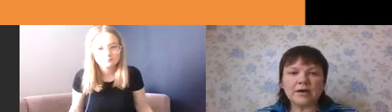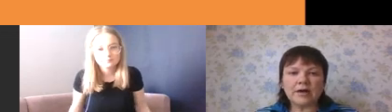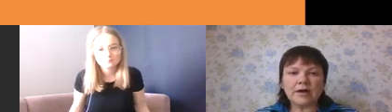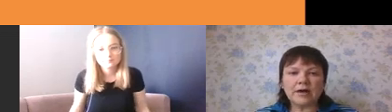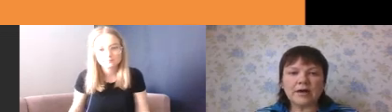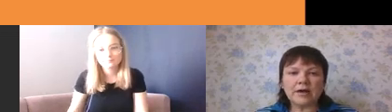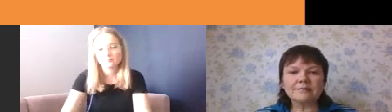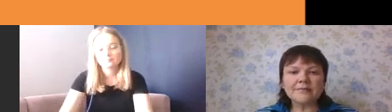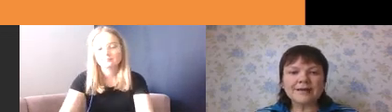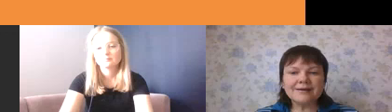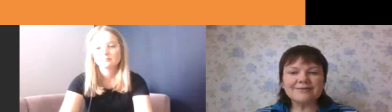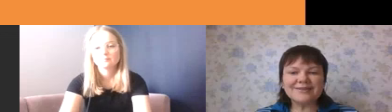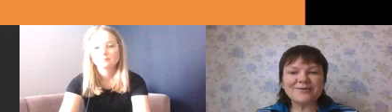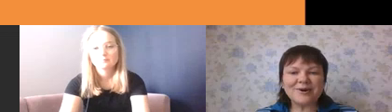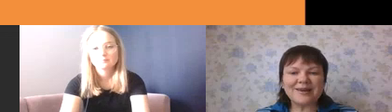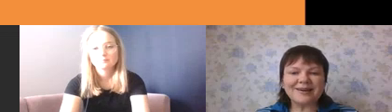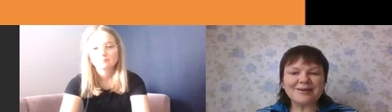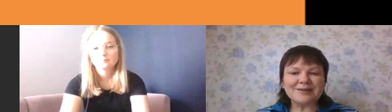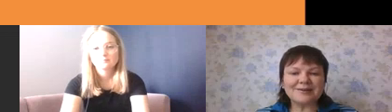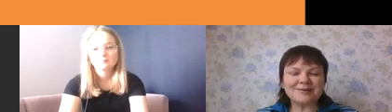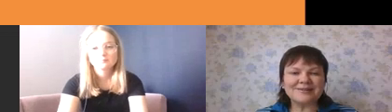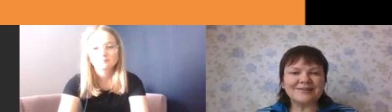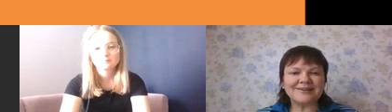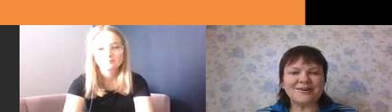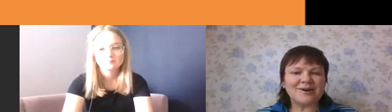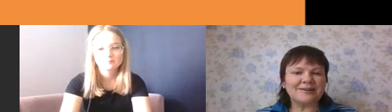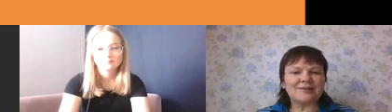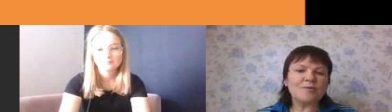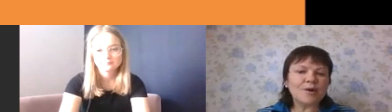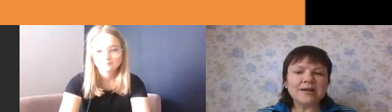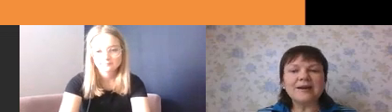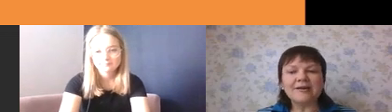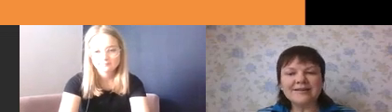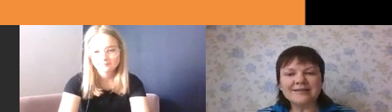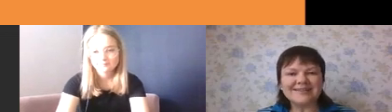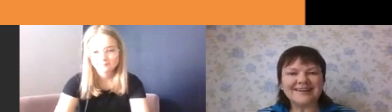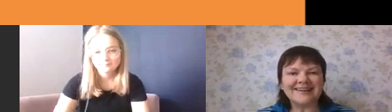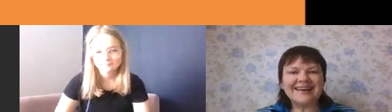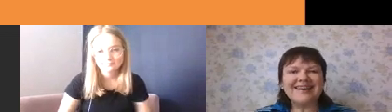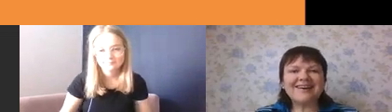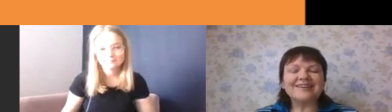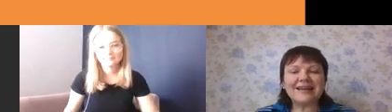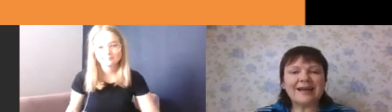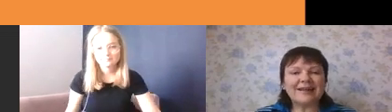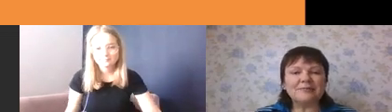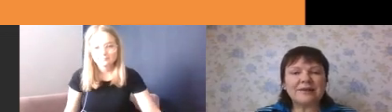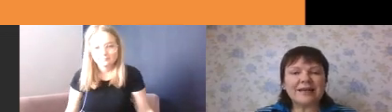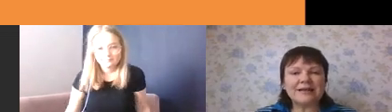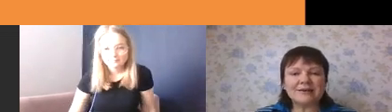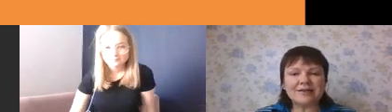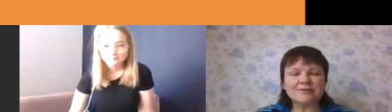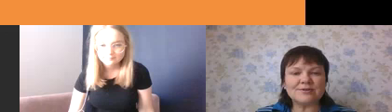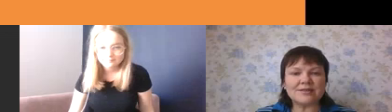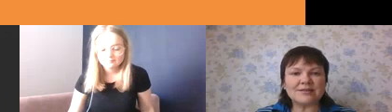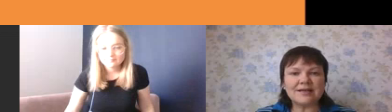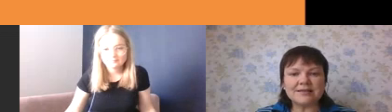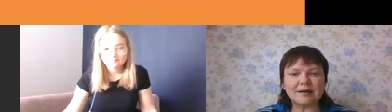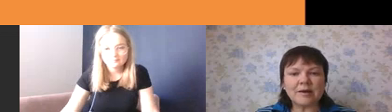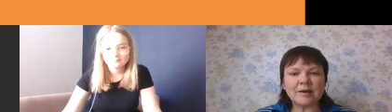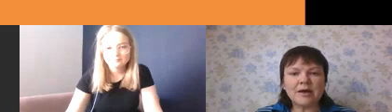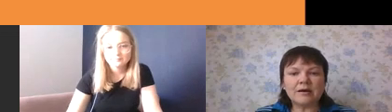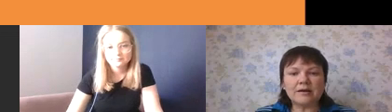sellele omadusele. Või kooli lapsed armastavad väga öelda, et ma olen nii laiske. Aga tegelikult millest see